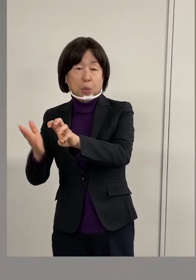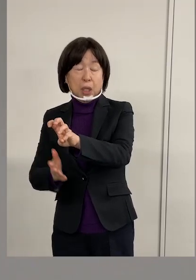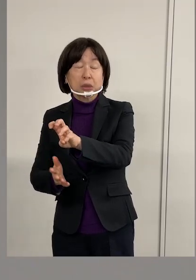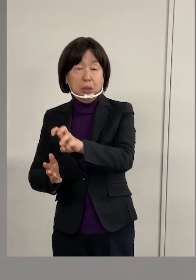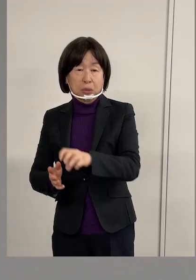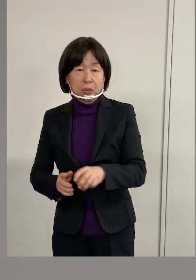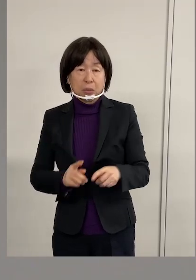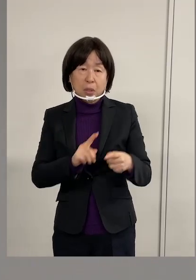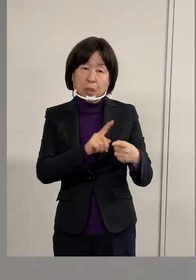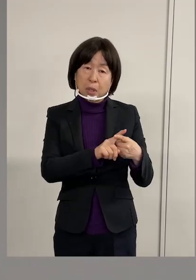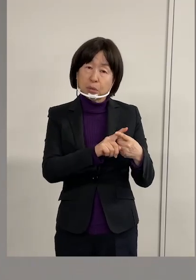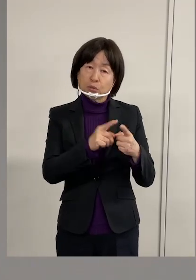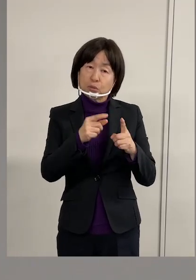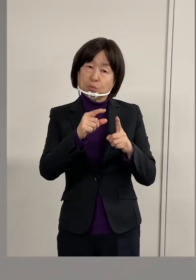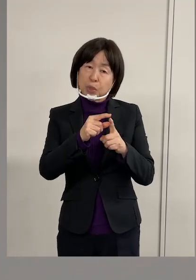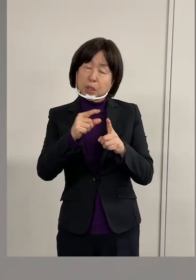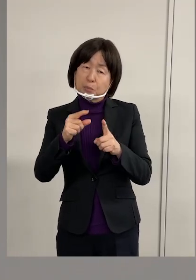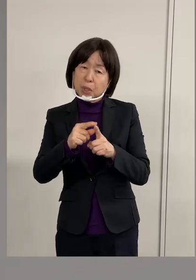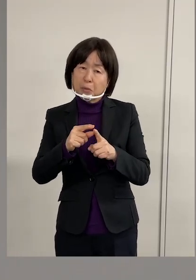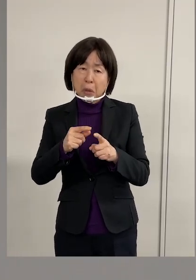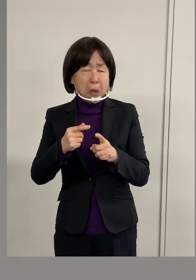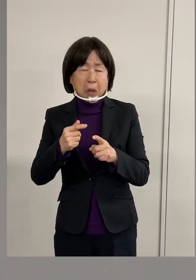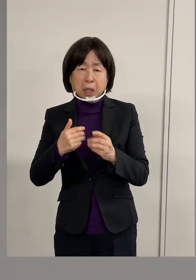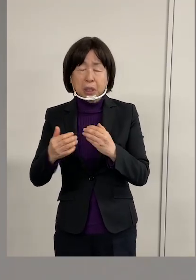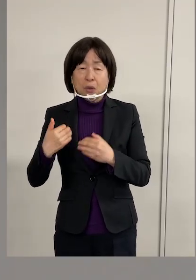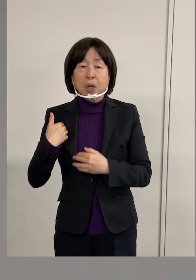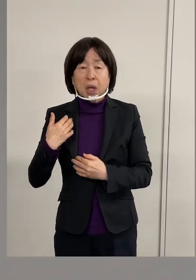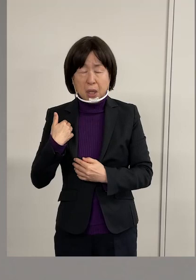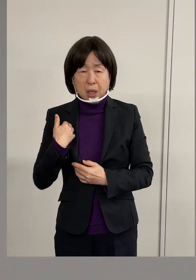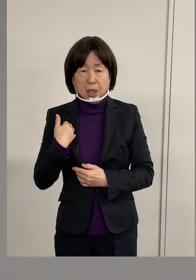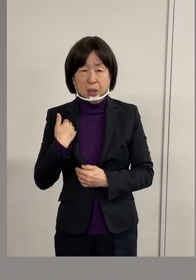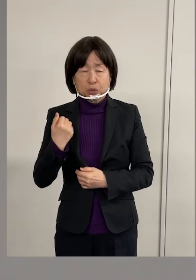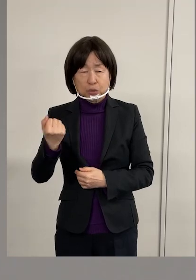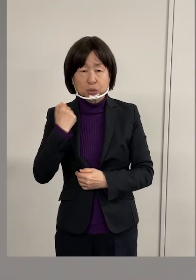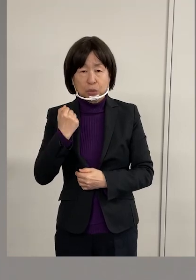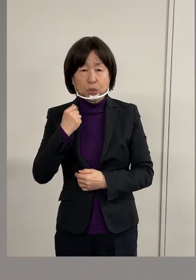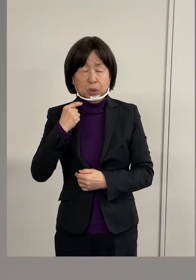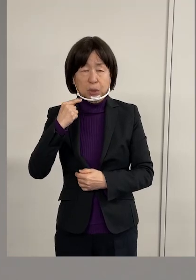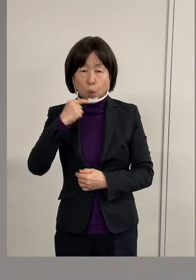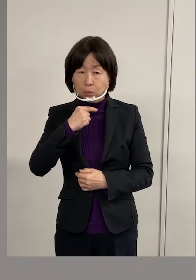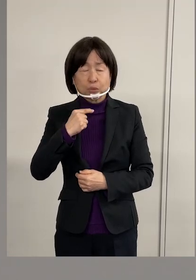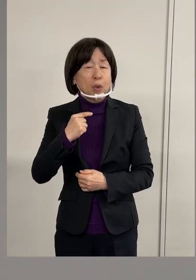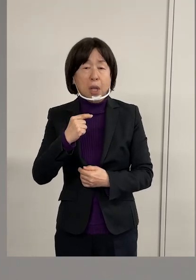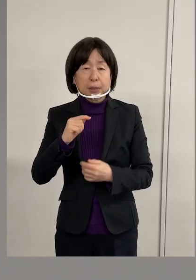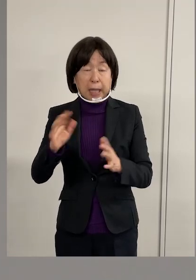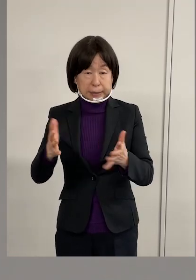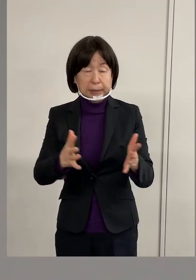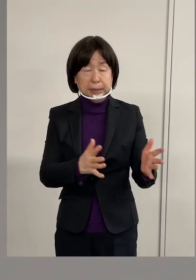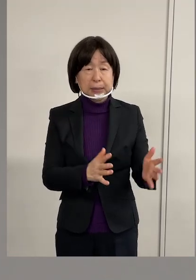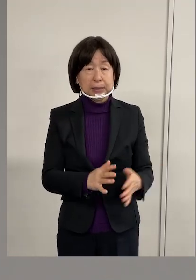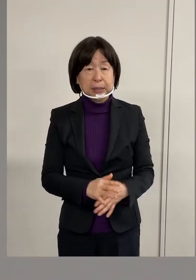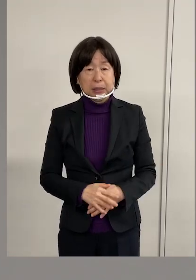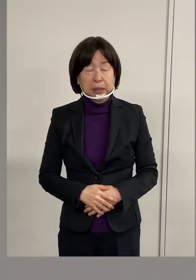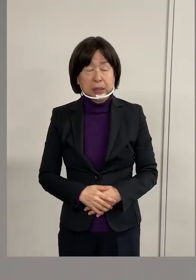XBB はまだよくわからないところあるんですが、強毒性ではないようだというふうに言われているので、